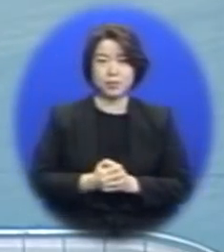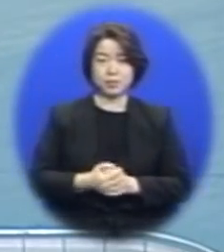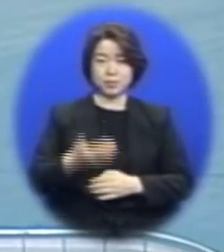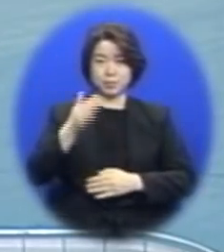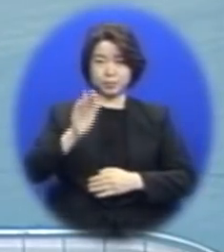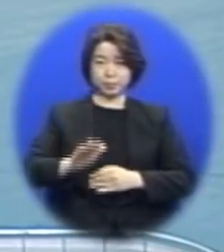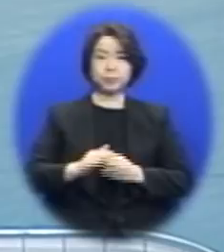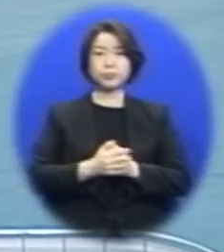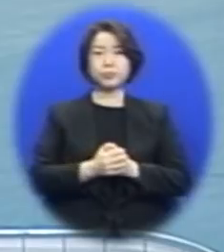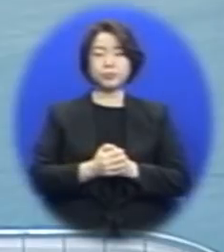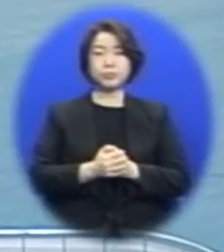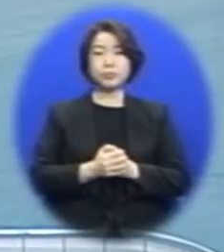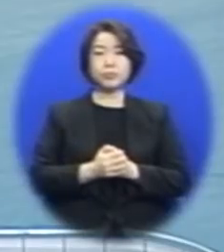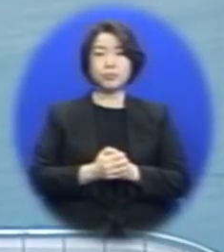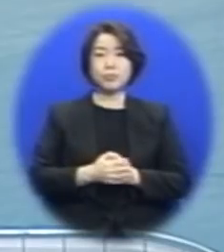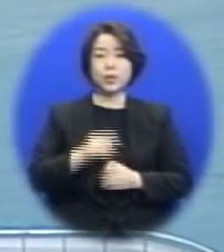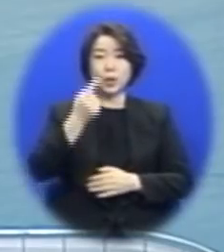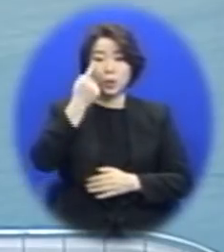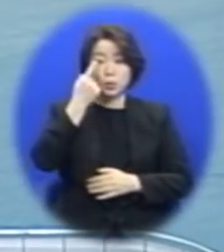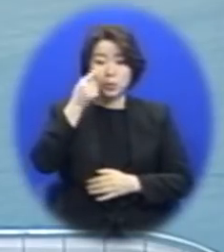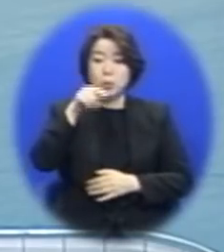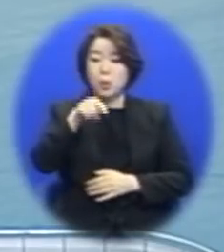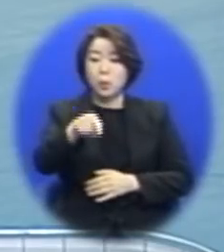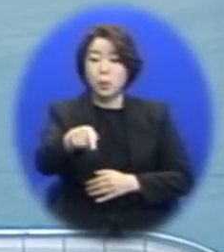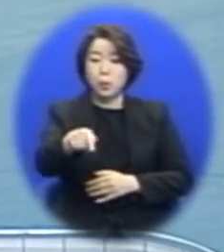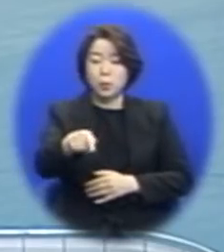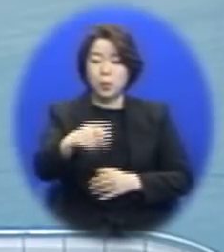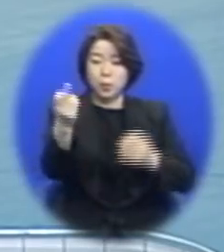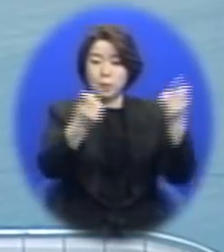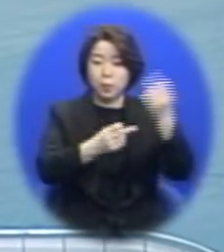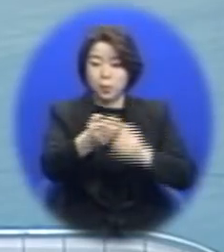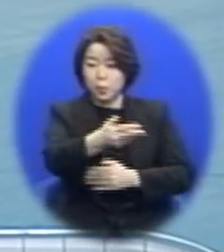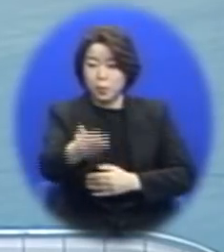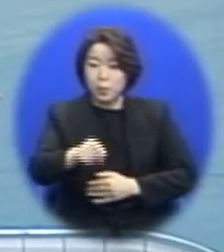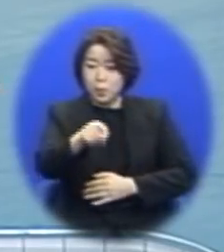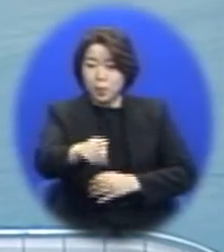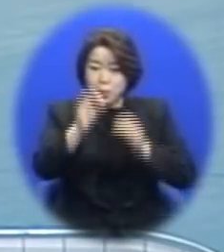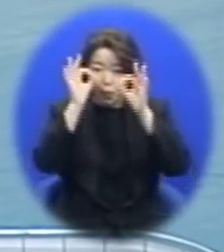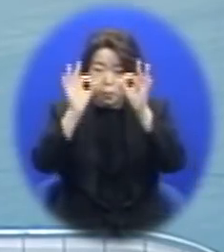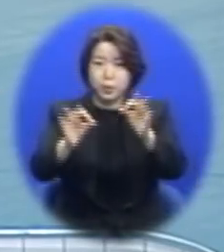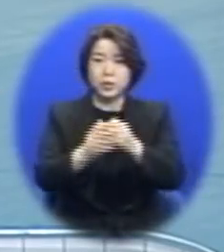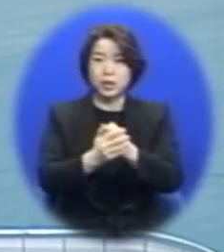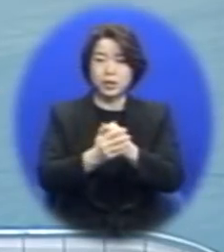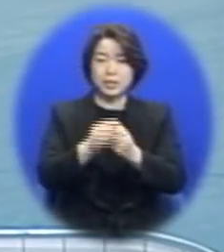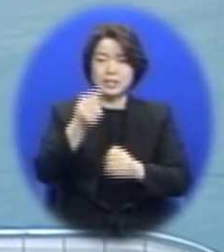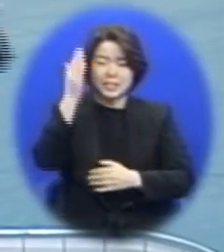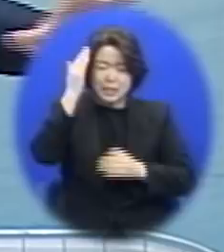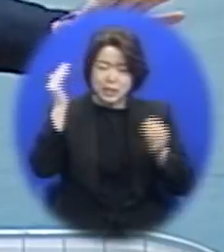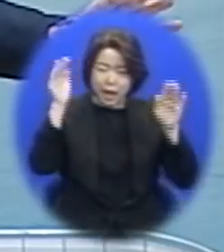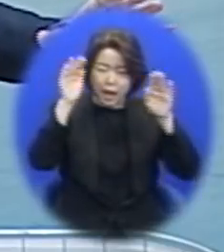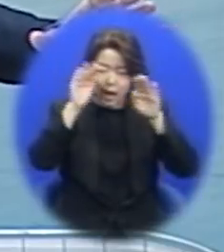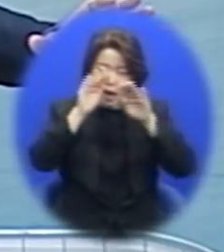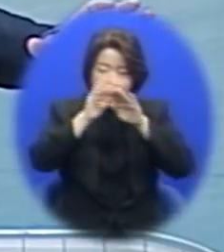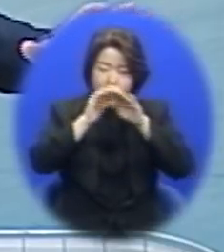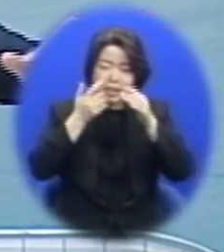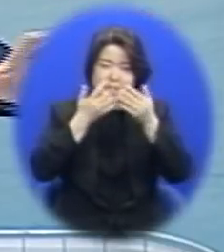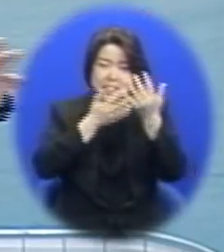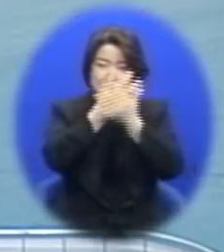그런데 눈 앞에 눈 밑에 계곡을 보니까 거기는 먹구름이 잔뜩